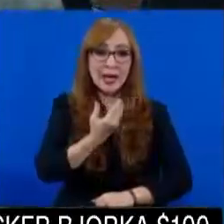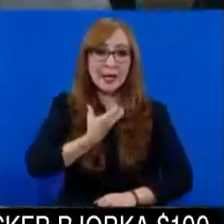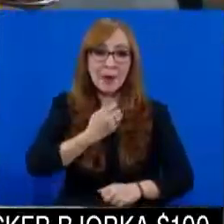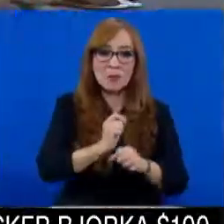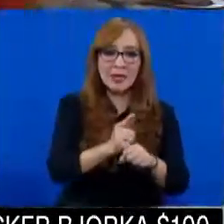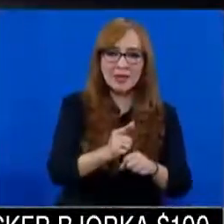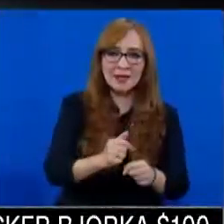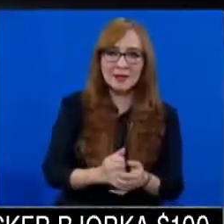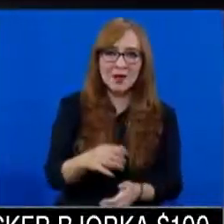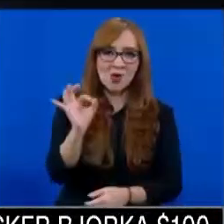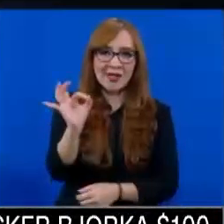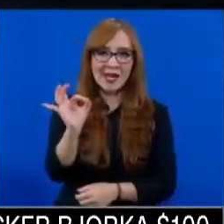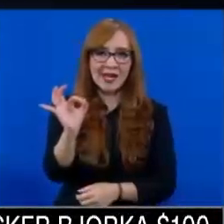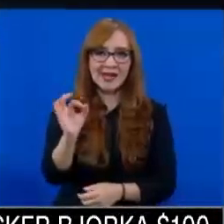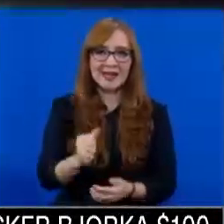antar ya.